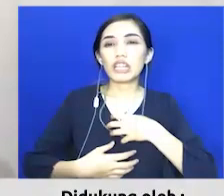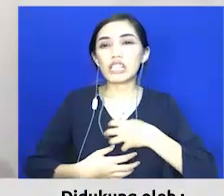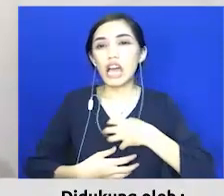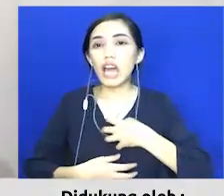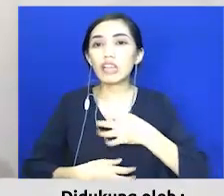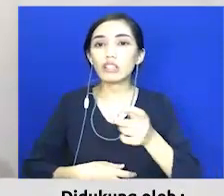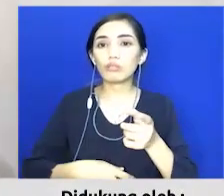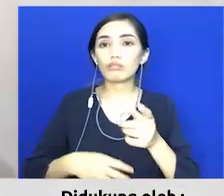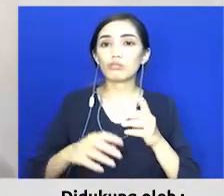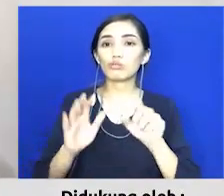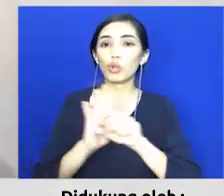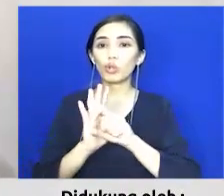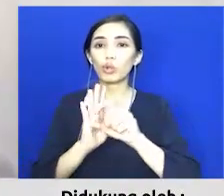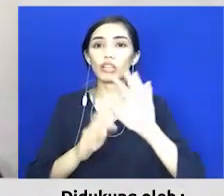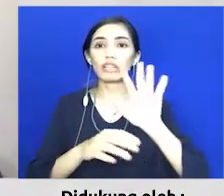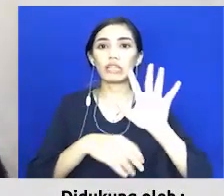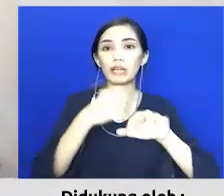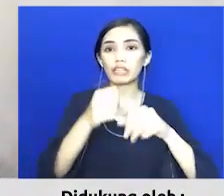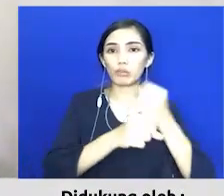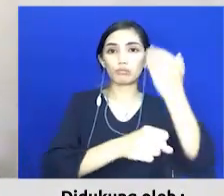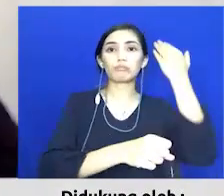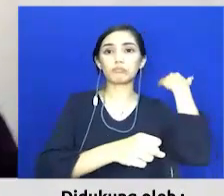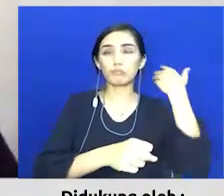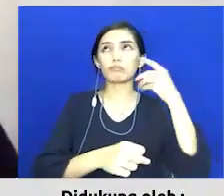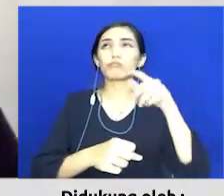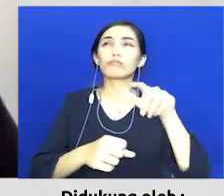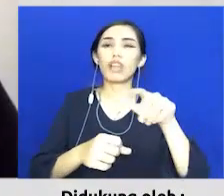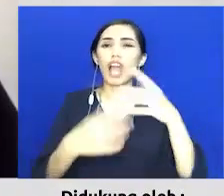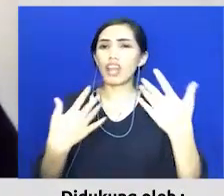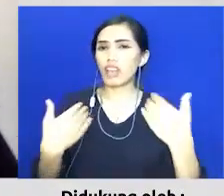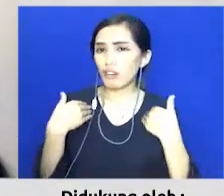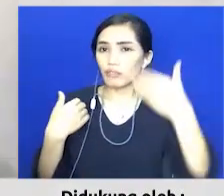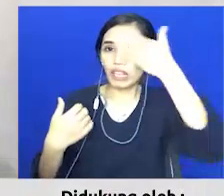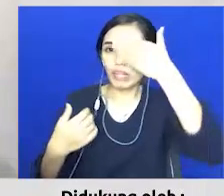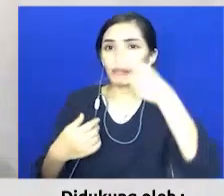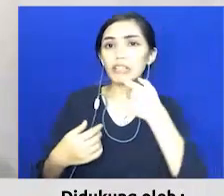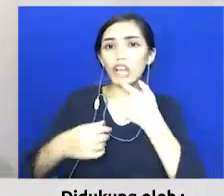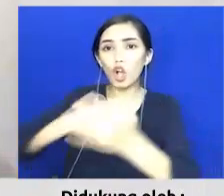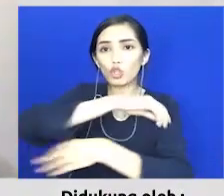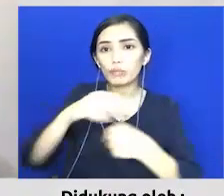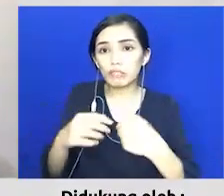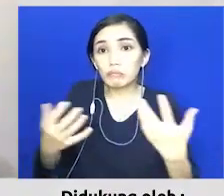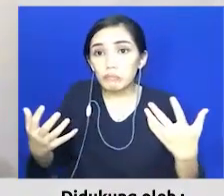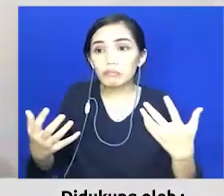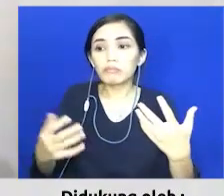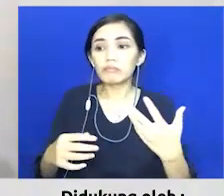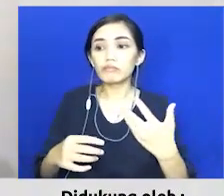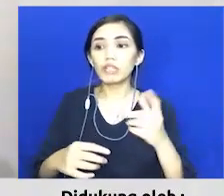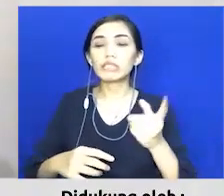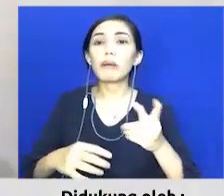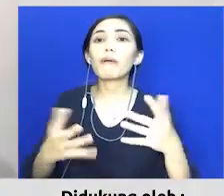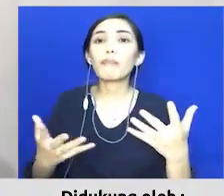kira-kira okay. begitu? Kalau menurut aku ini bukan upaya bela diri ya. Aku tuh bedanya dengan angkatan Pak Alwi, aku